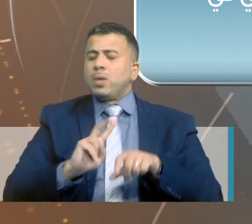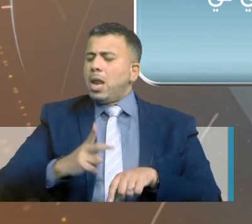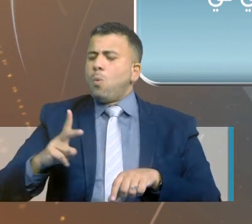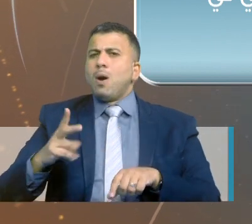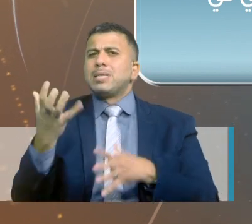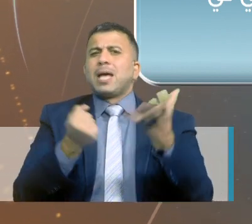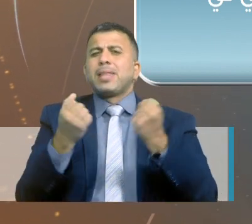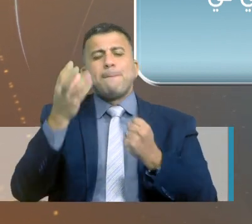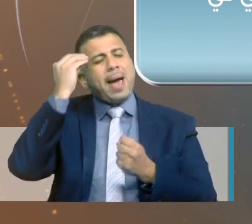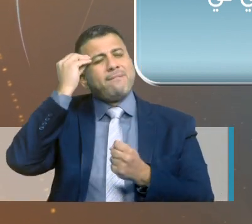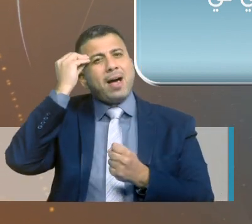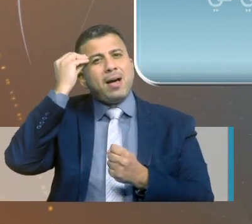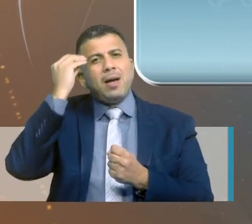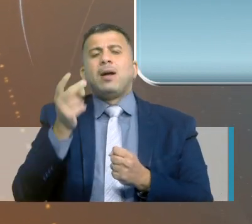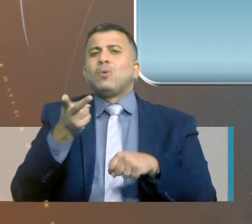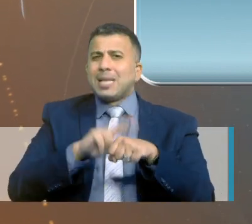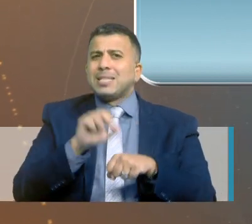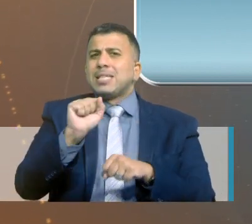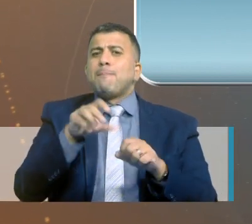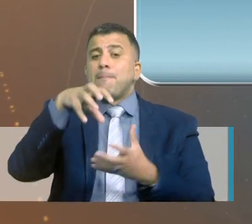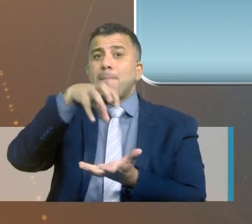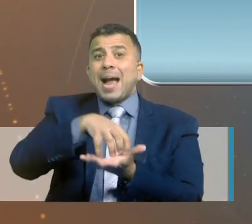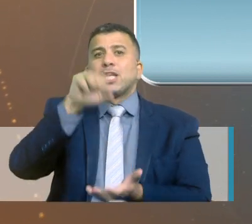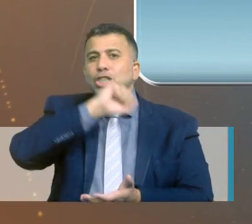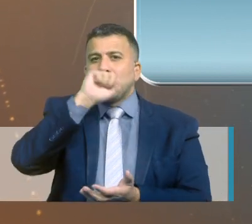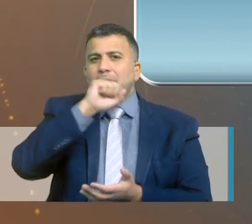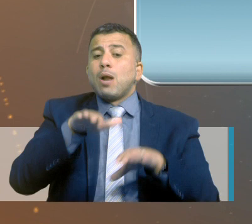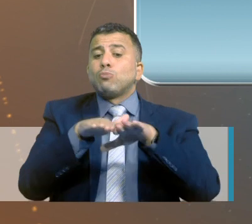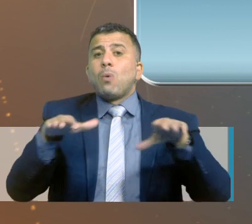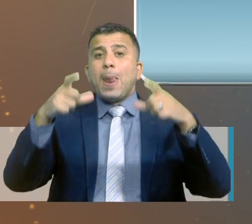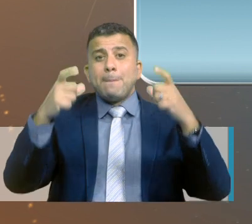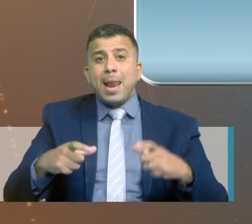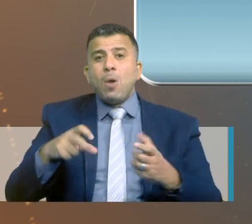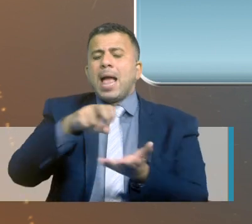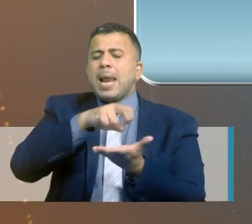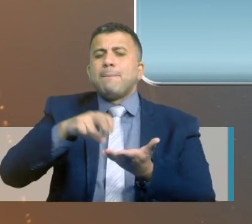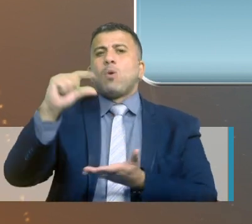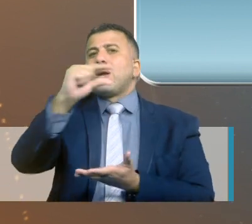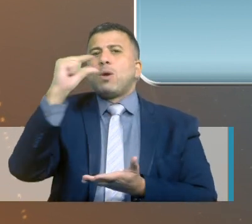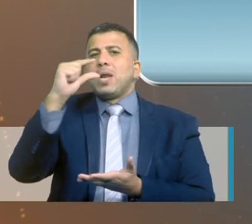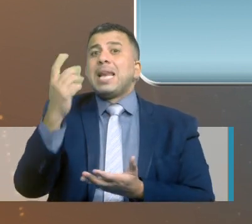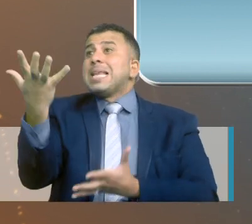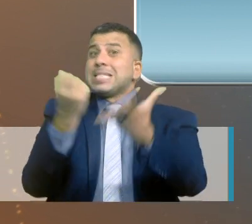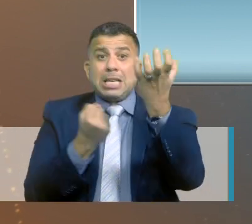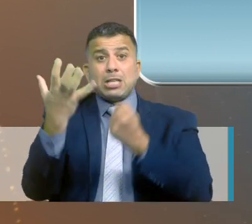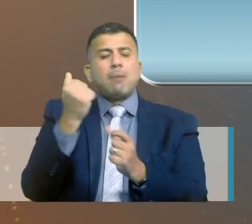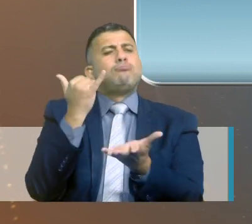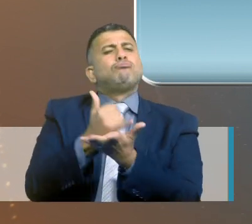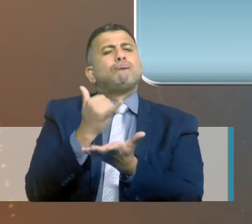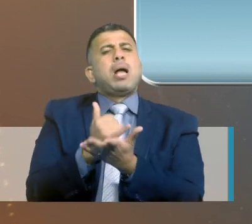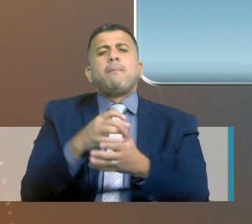التقني وتنوعي مصادر المعرفه وتعزيز مكانه الامارات على المستوى المحلي والاقليمي والدولي